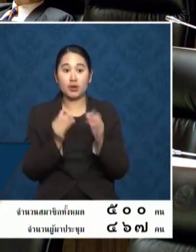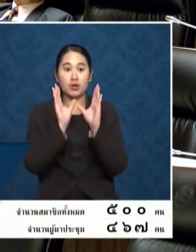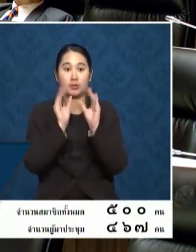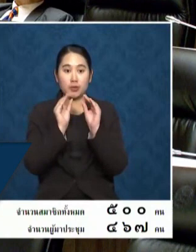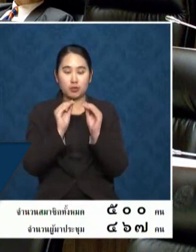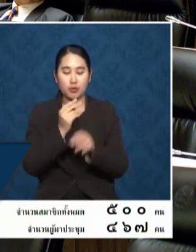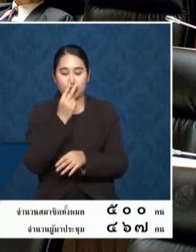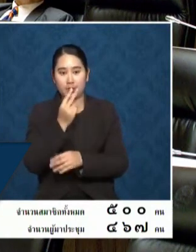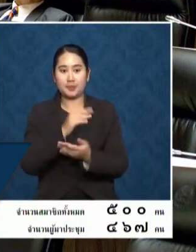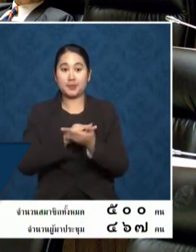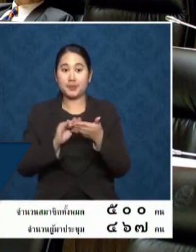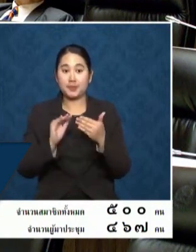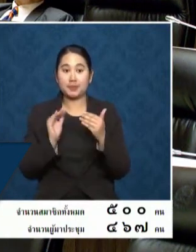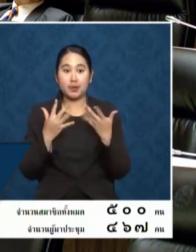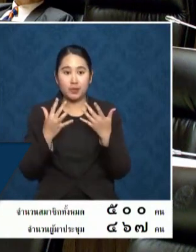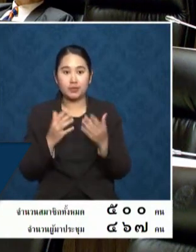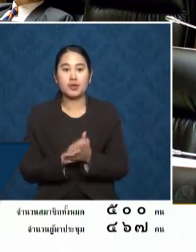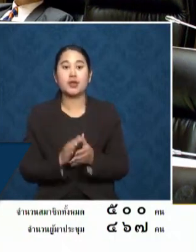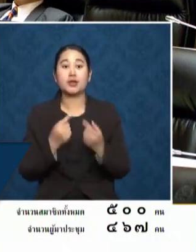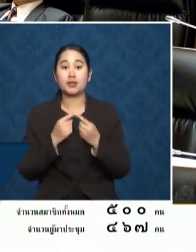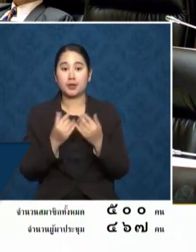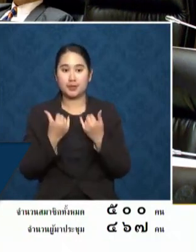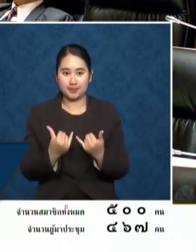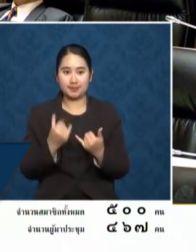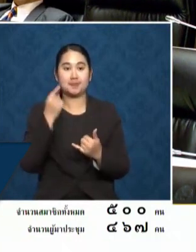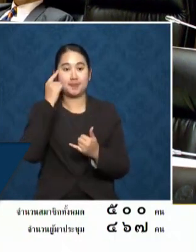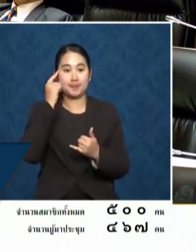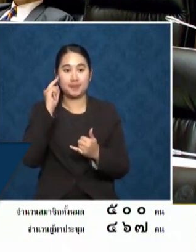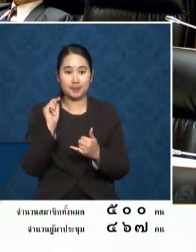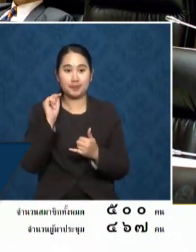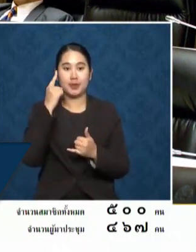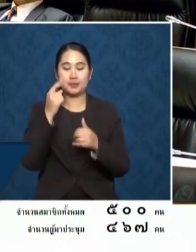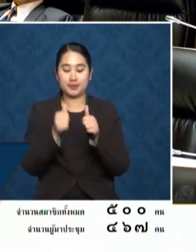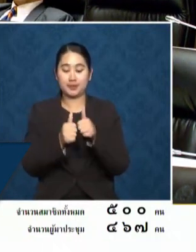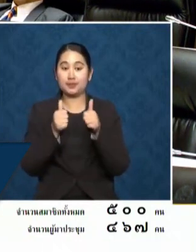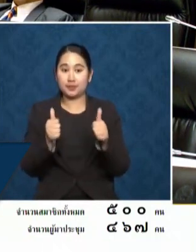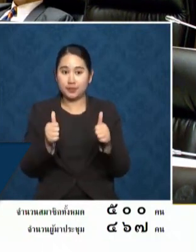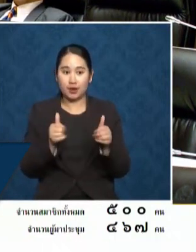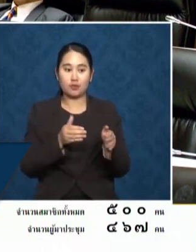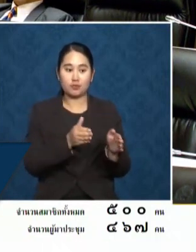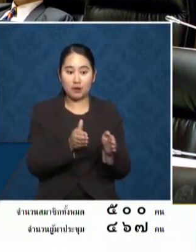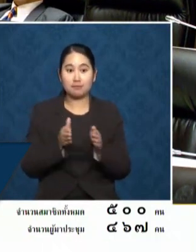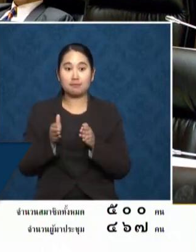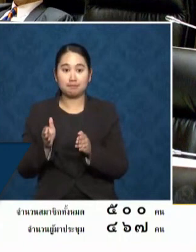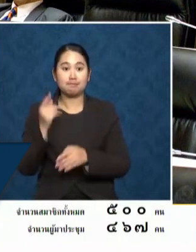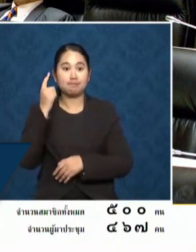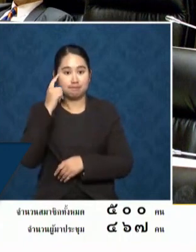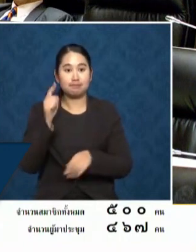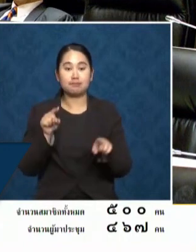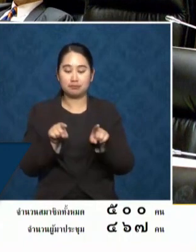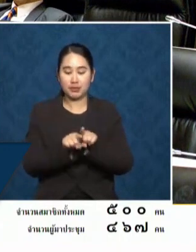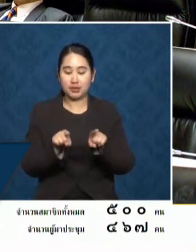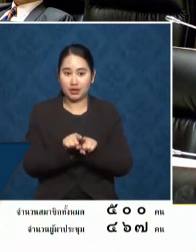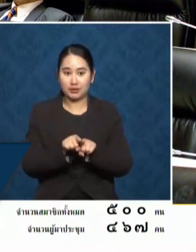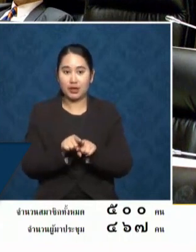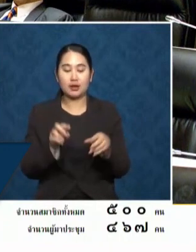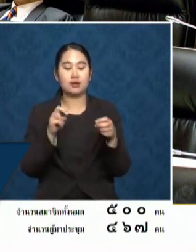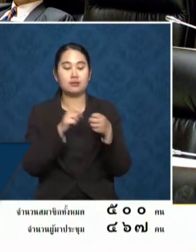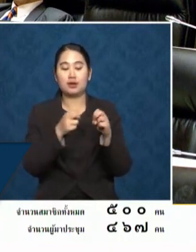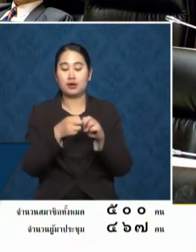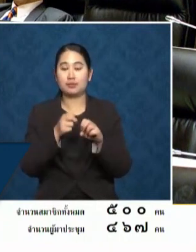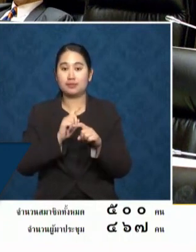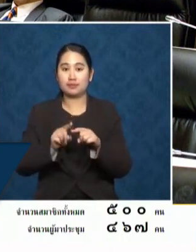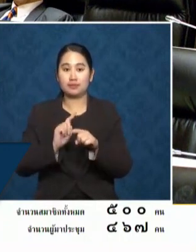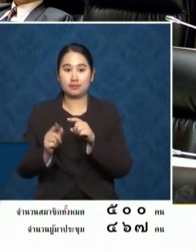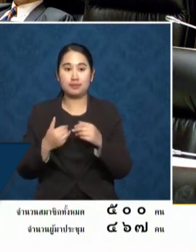อาจจะไม่ราบรื่นบ้างแต่วันนี้ก็นับเป็นนิมิตหมายที่ดีที่อย่างน้อยเราทุกฝ่ายนั้นเห็นตรงกันว่าปัญหาใดๆก็ตามไม่ว่า